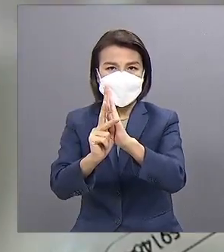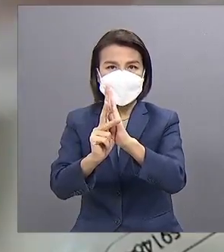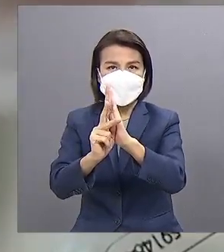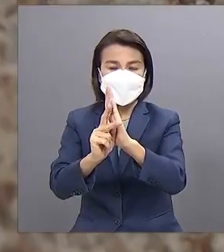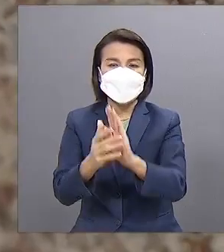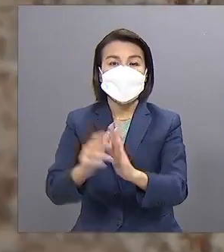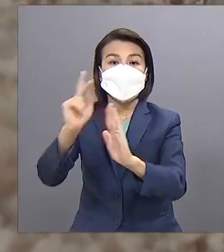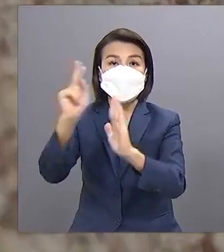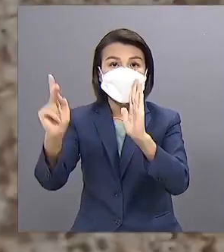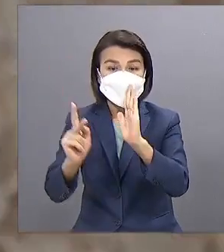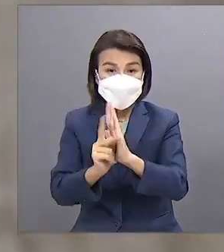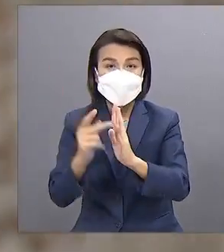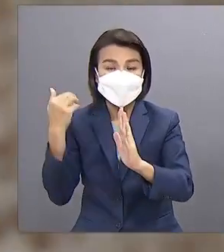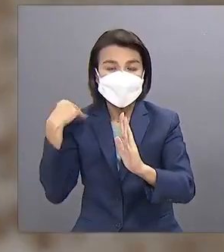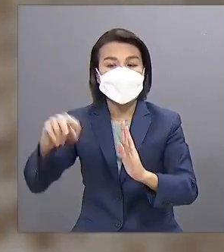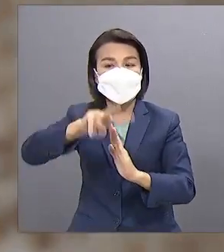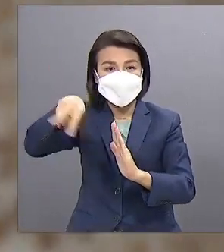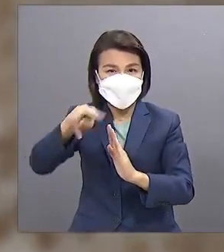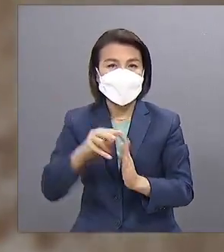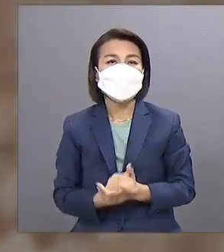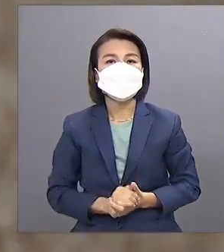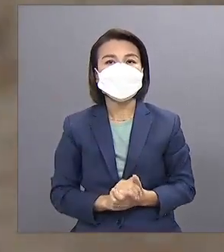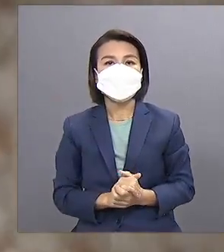ฉบับที่ดูแลอยู่ตอนนี้ค่ะ